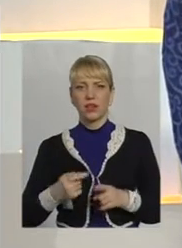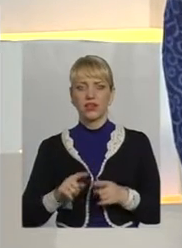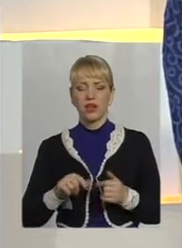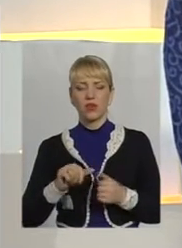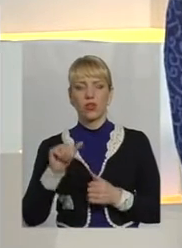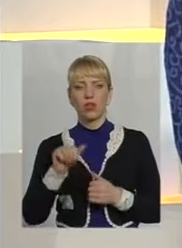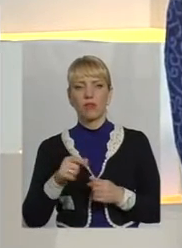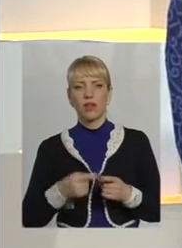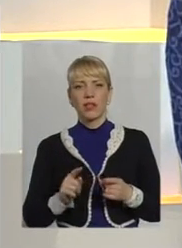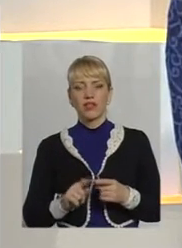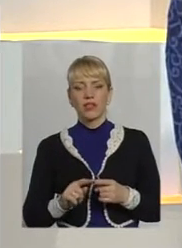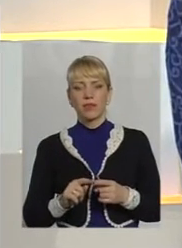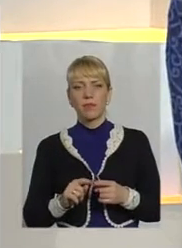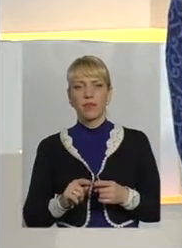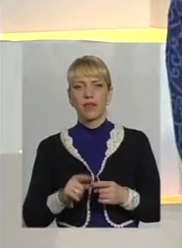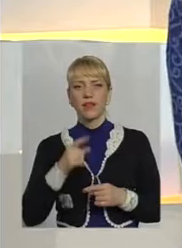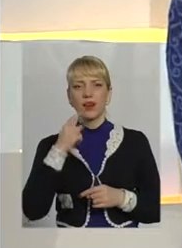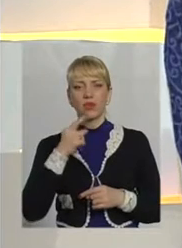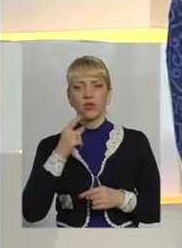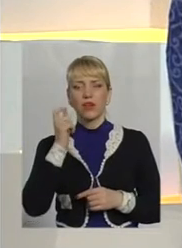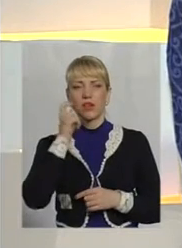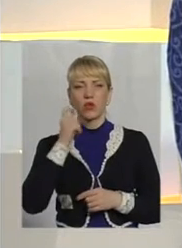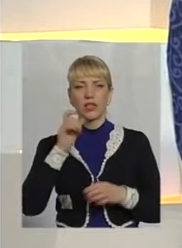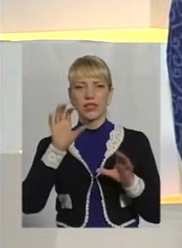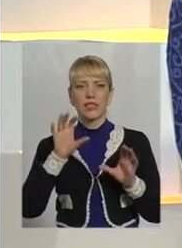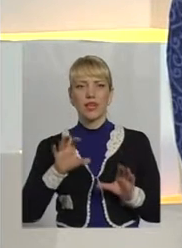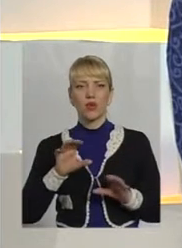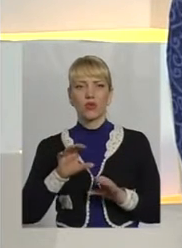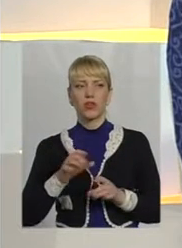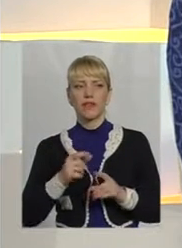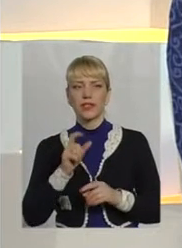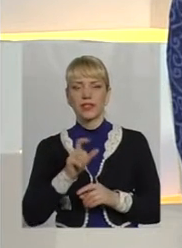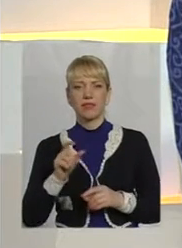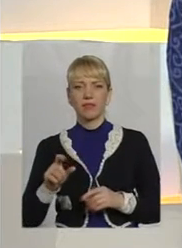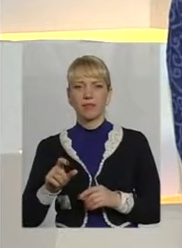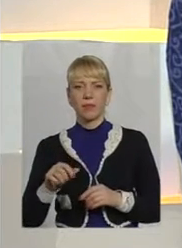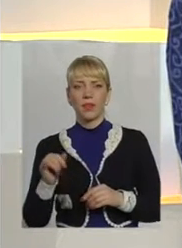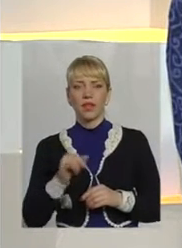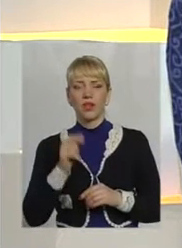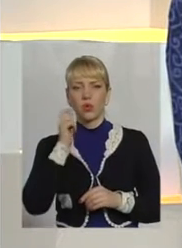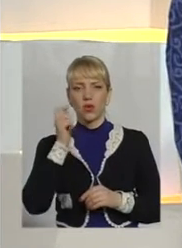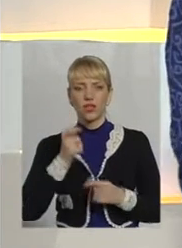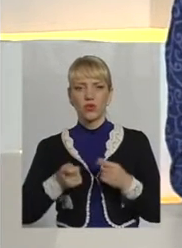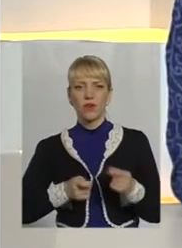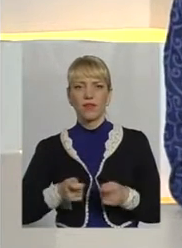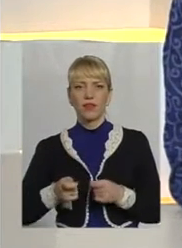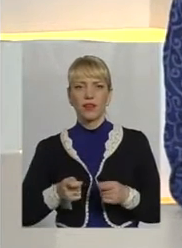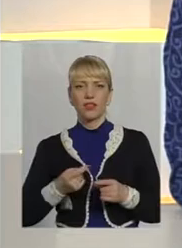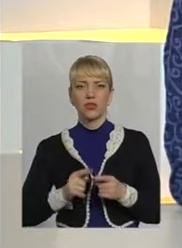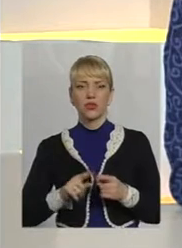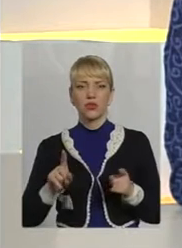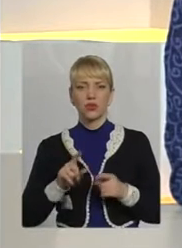це трактування, скоріше, українських законодавців і української влади, того,